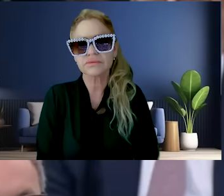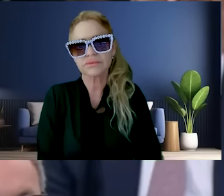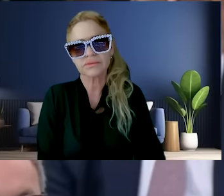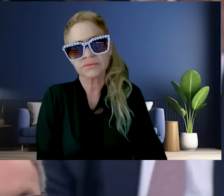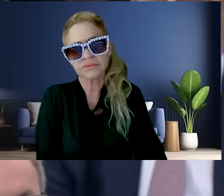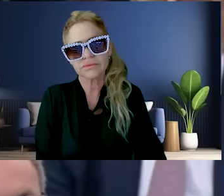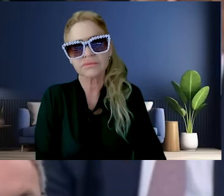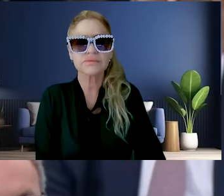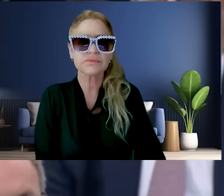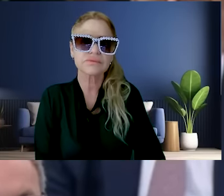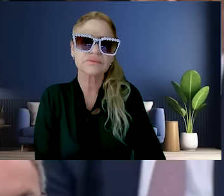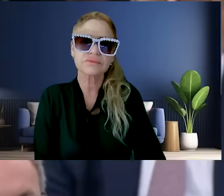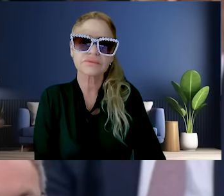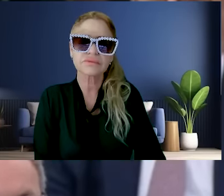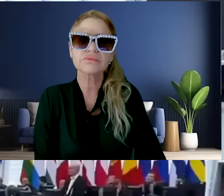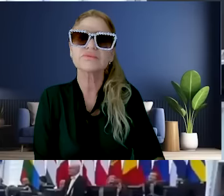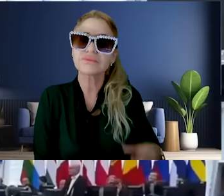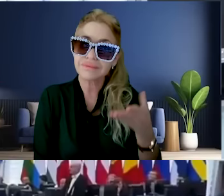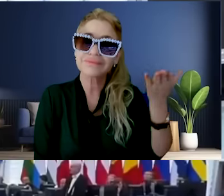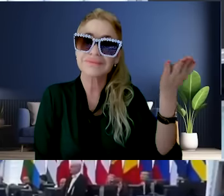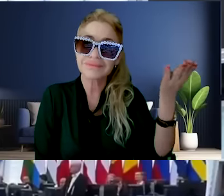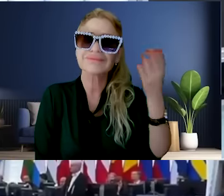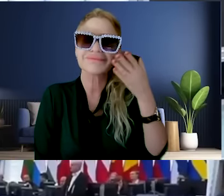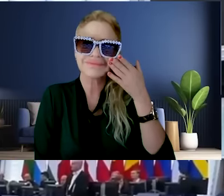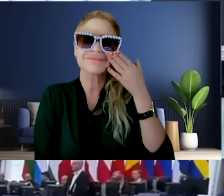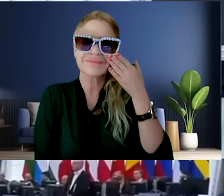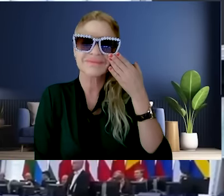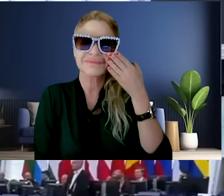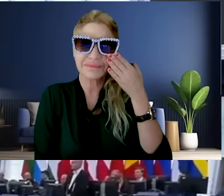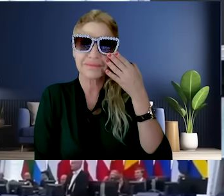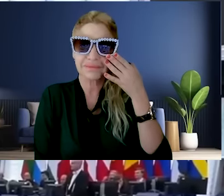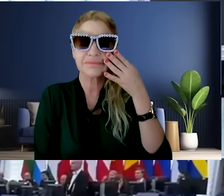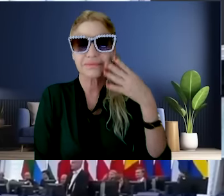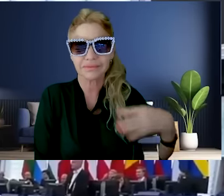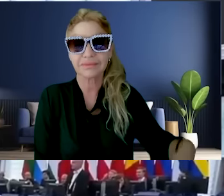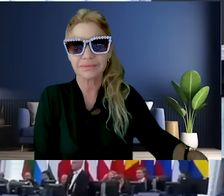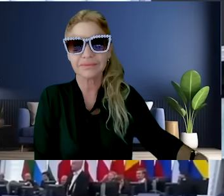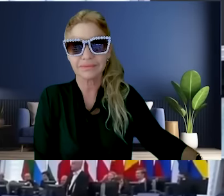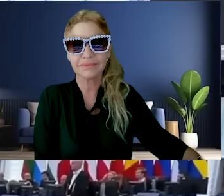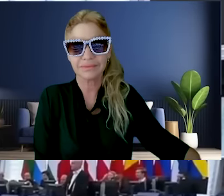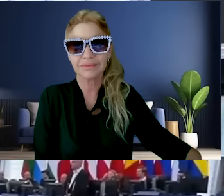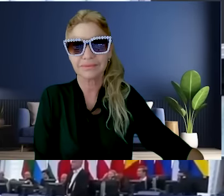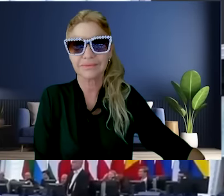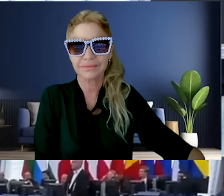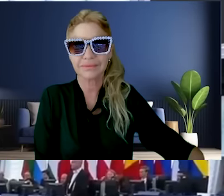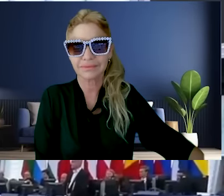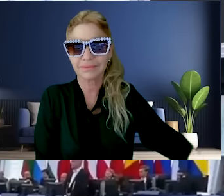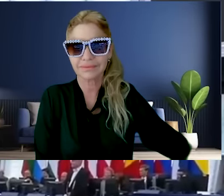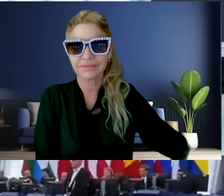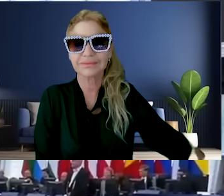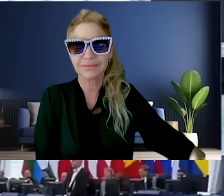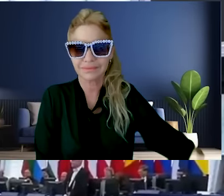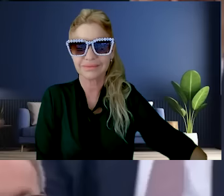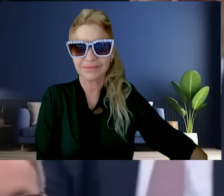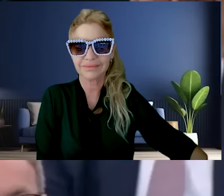mind elolvashatják, hogy az EP képviselőség a legnagyobb kamuállás, ami csak arra való, hogy az ember jól keressen. És